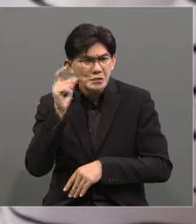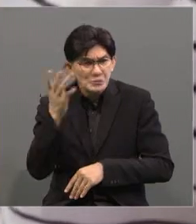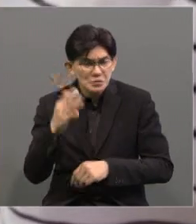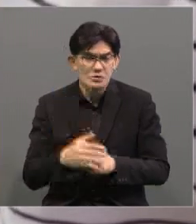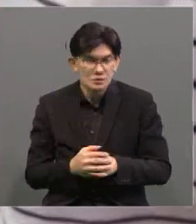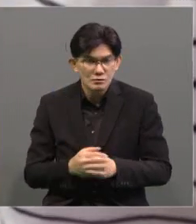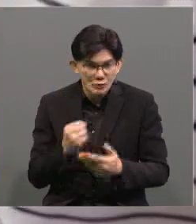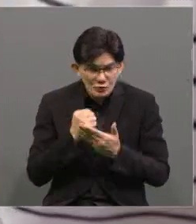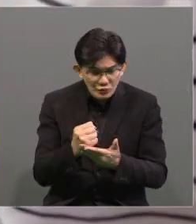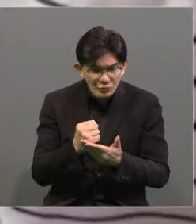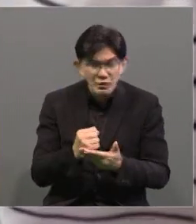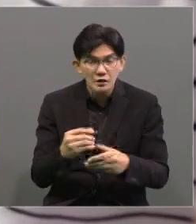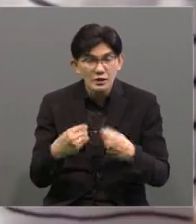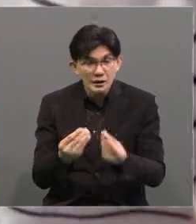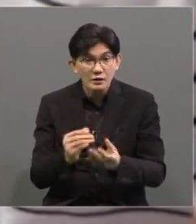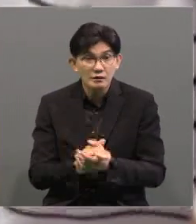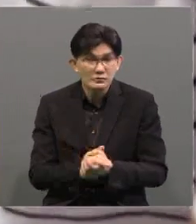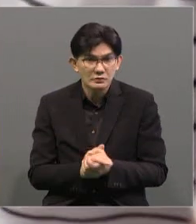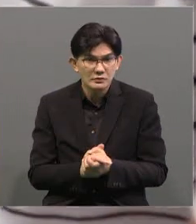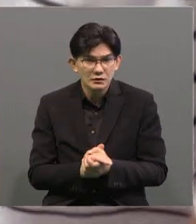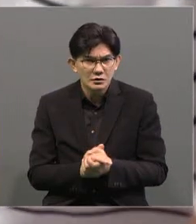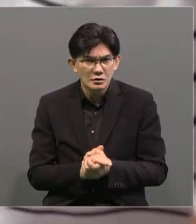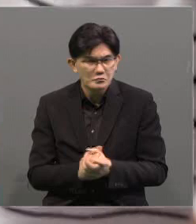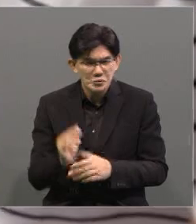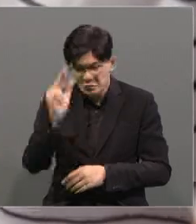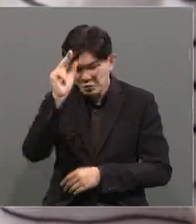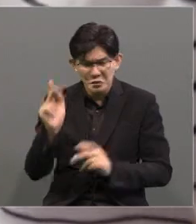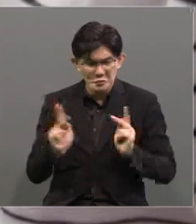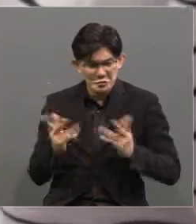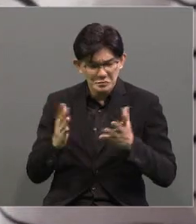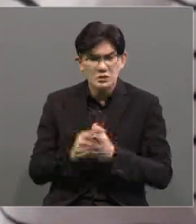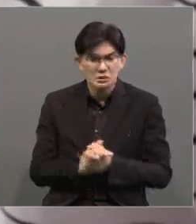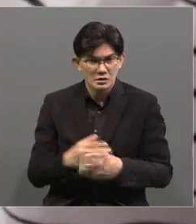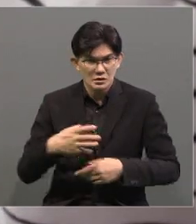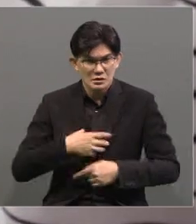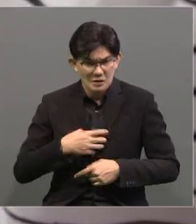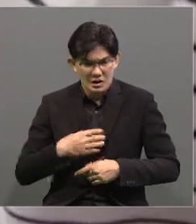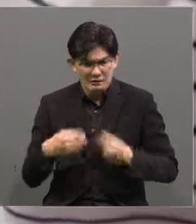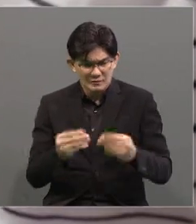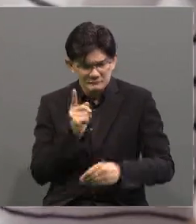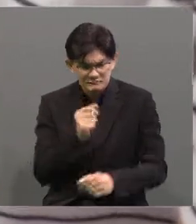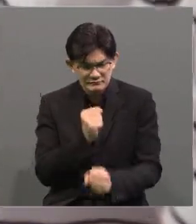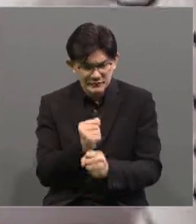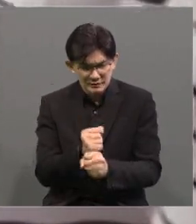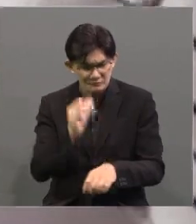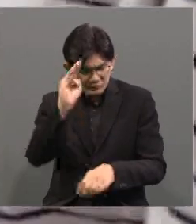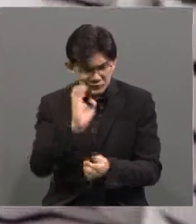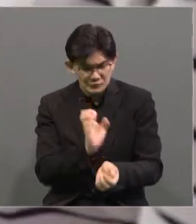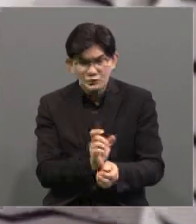ที่เป็นส่วนหนึ่งคือถึงจะเป็นไม้ซี่ก็ตามต้องงัดไม้ใหญ่ก็ตามอ่ะแต่สุดท้ายเขาก็อยากให้เขาแบบเป็นตัวจริงว่าเป็นตำรว